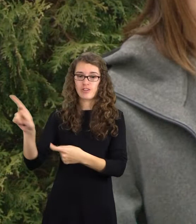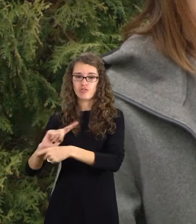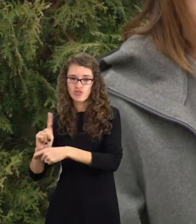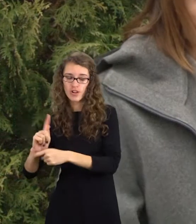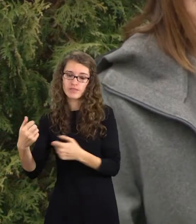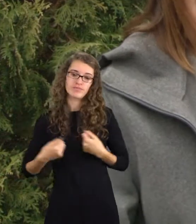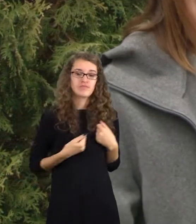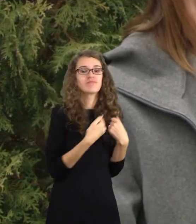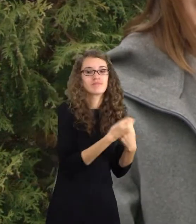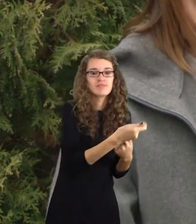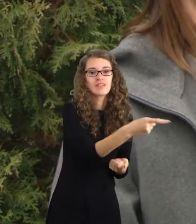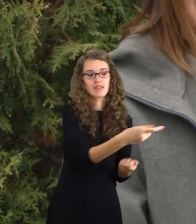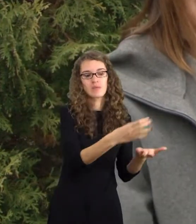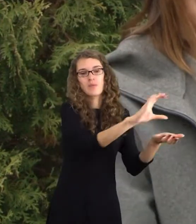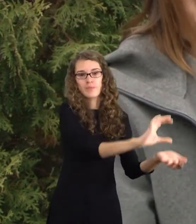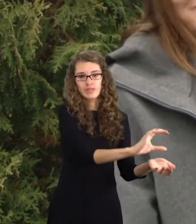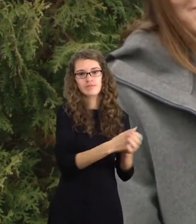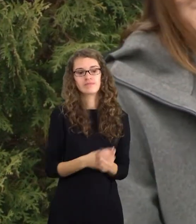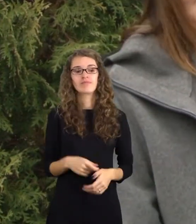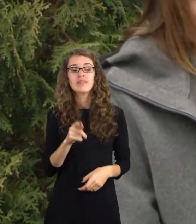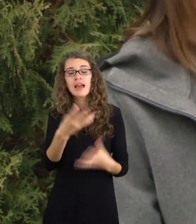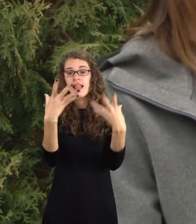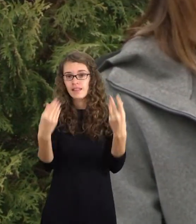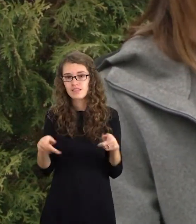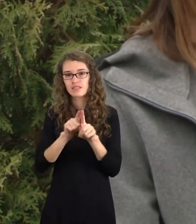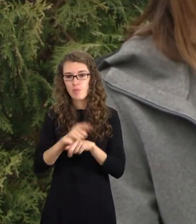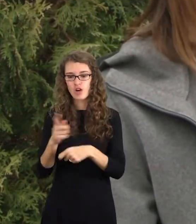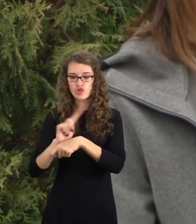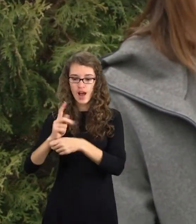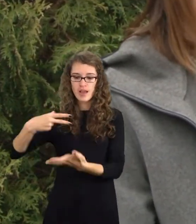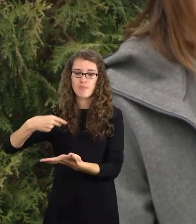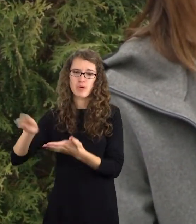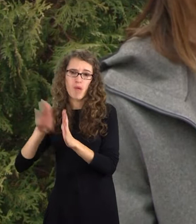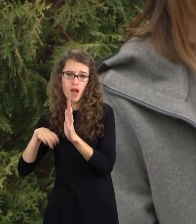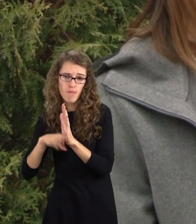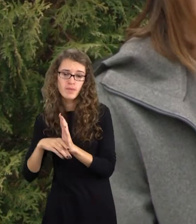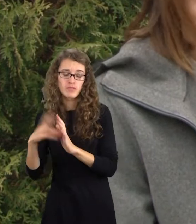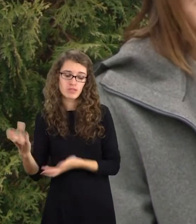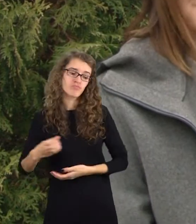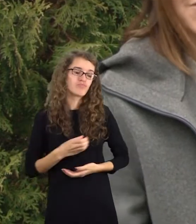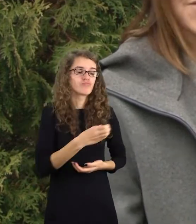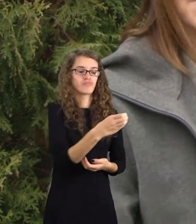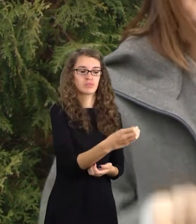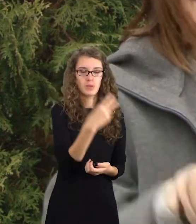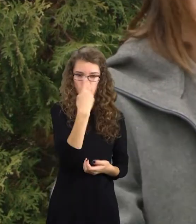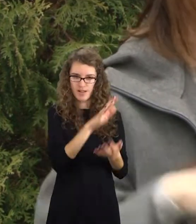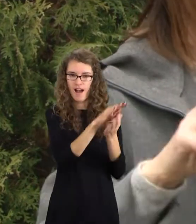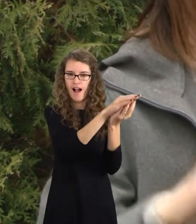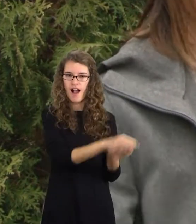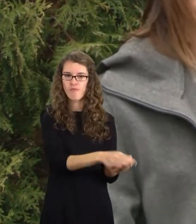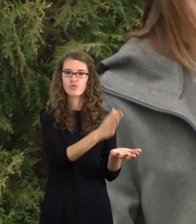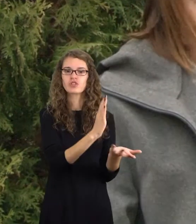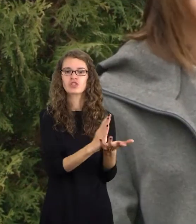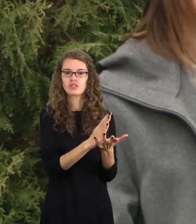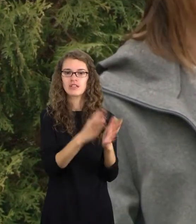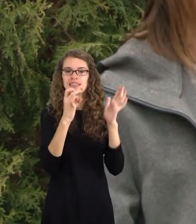ant tėvelio kapo. Tai ir tą kartą tiesiog nusipirkau žvakutę ir ėjau prie kapo, kuriame patį dėkliuką,